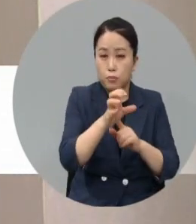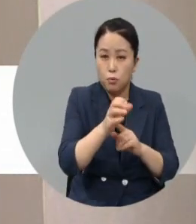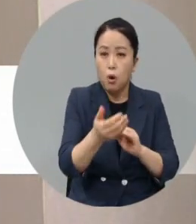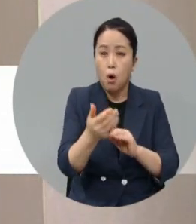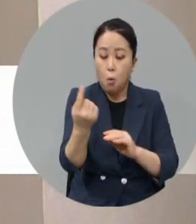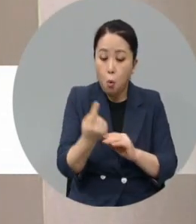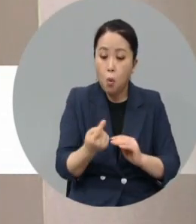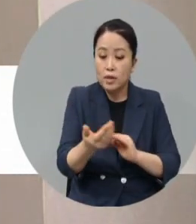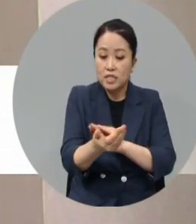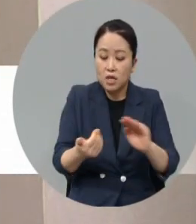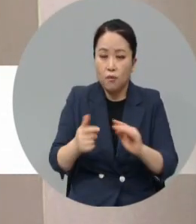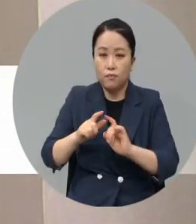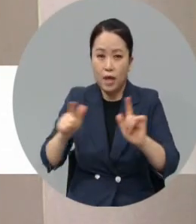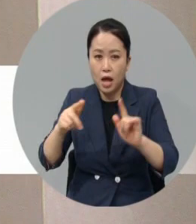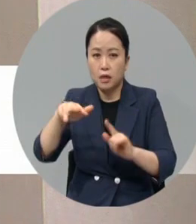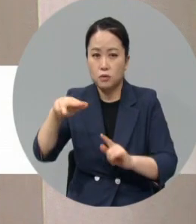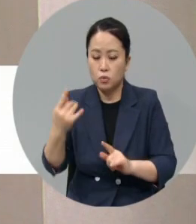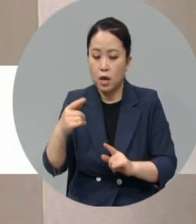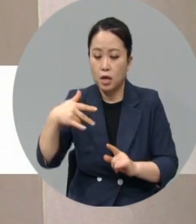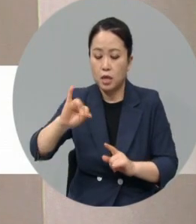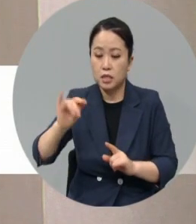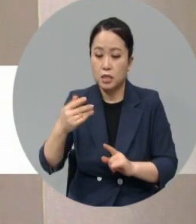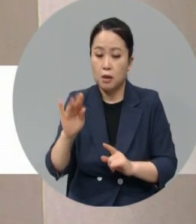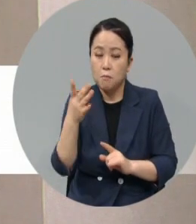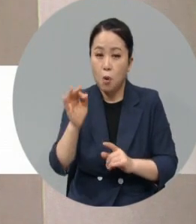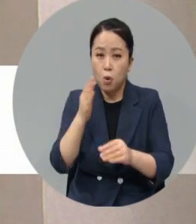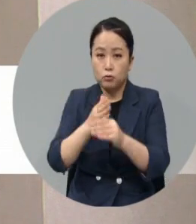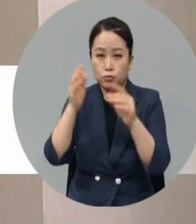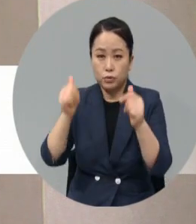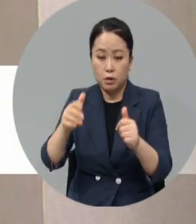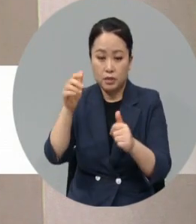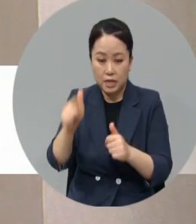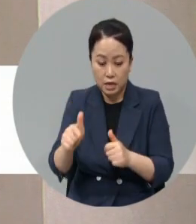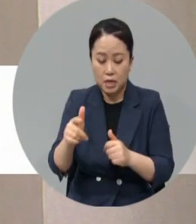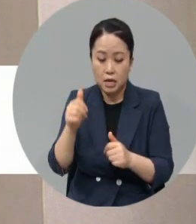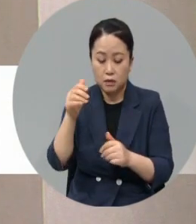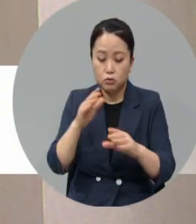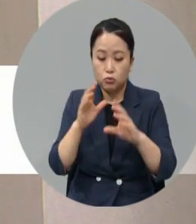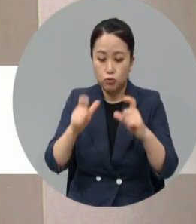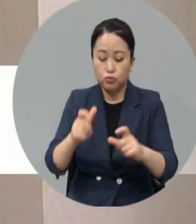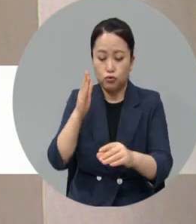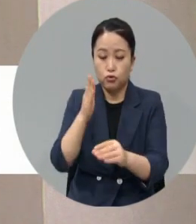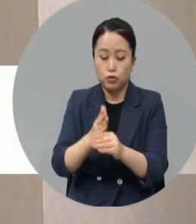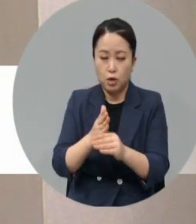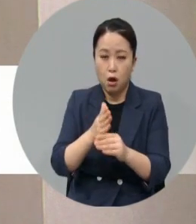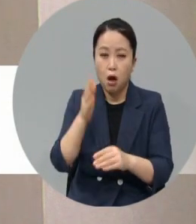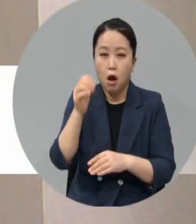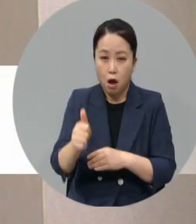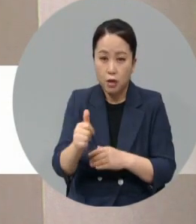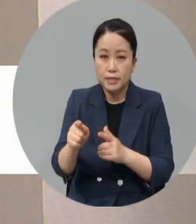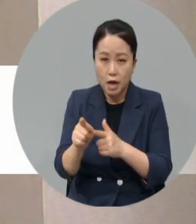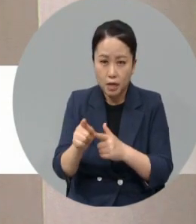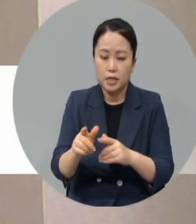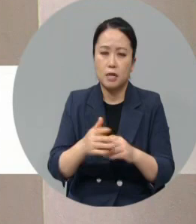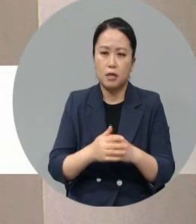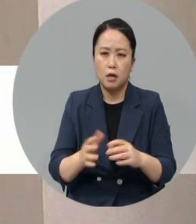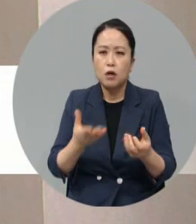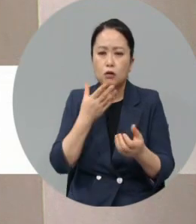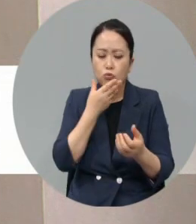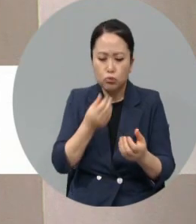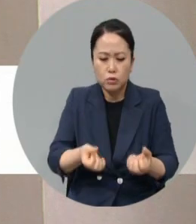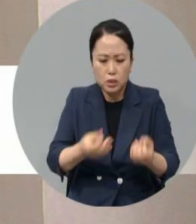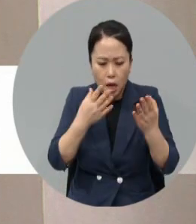최진봉 중구청장이 축제 벤치마킹을 위한 해외 출장을 다녀와 논란이 일고 있습니다. 필요한 출장이었다고는